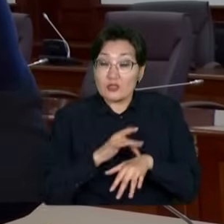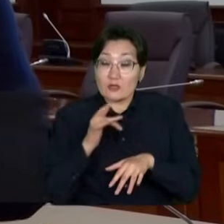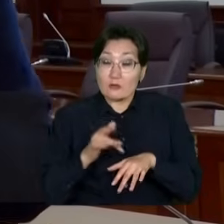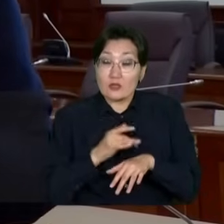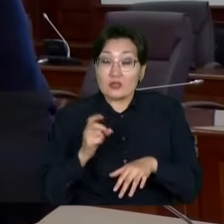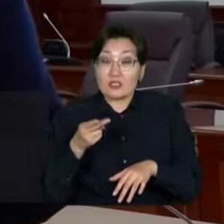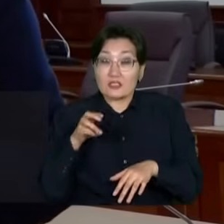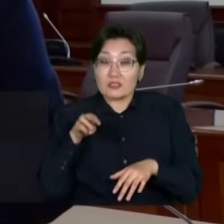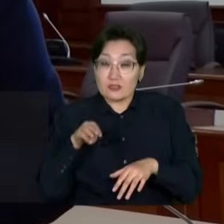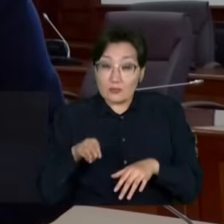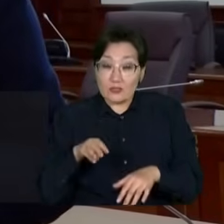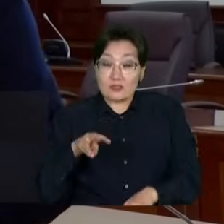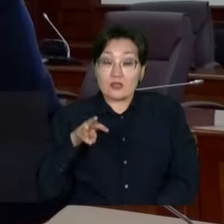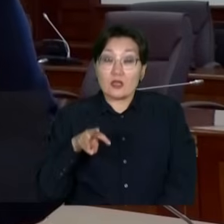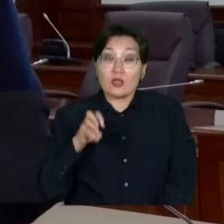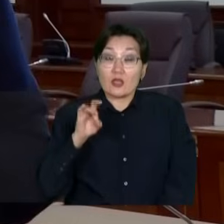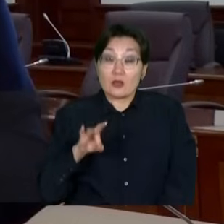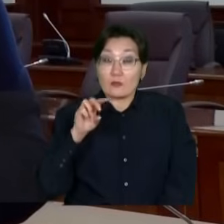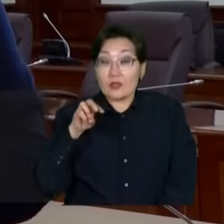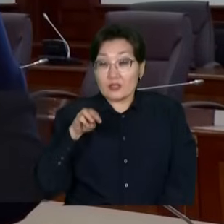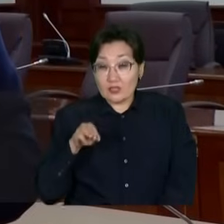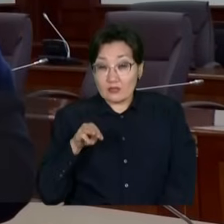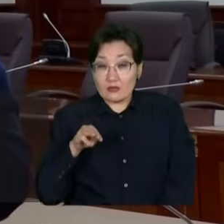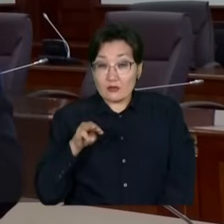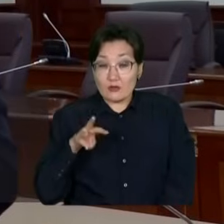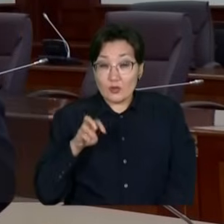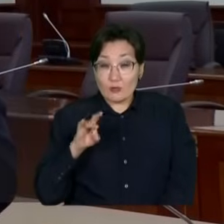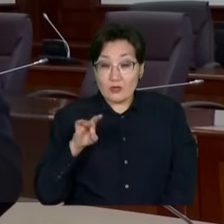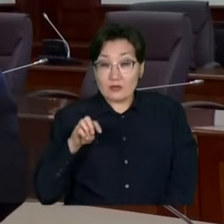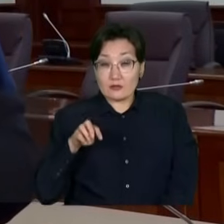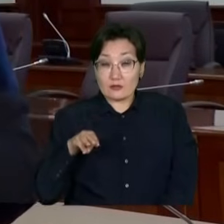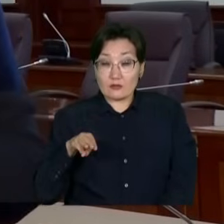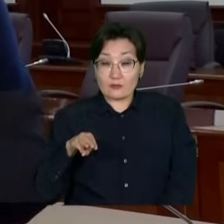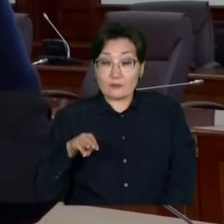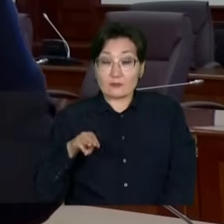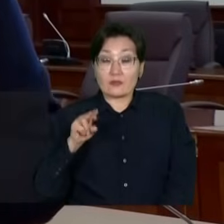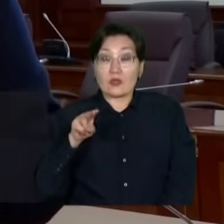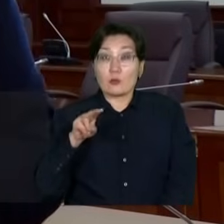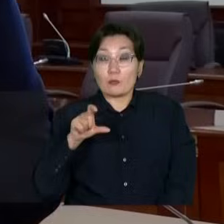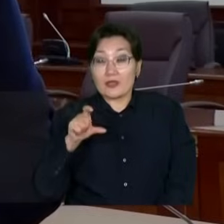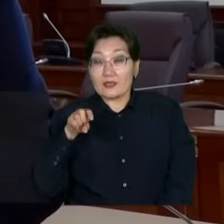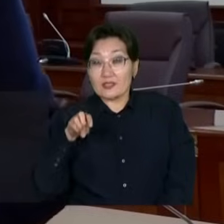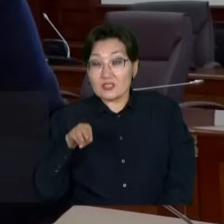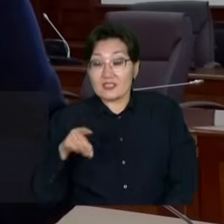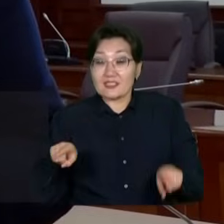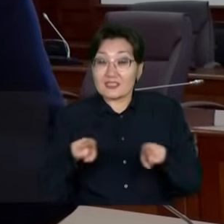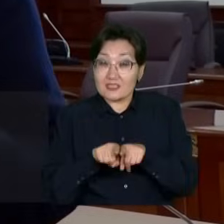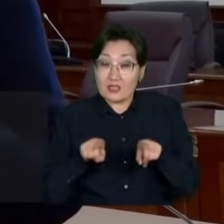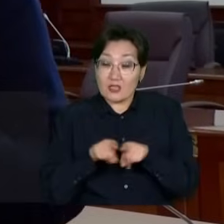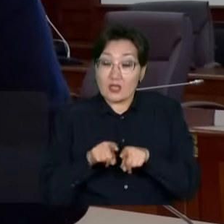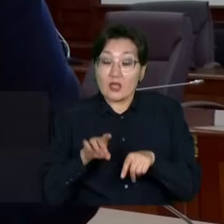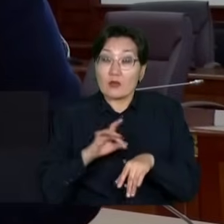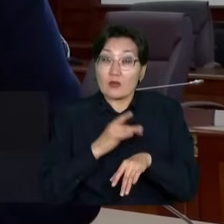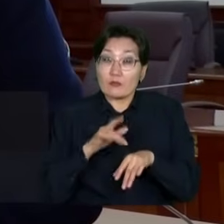олар компьютерный томография, магнитно-резонансный томография, ПЭТ сияқты қызметтердің